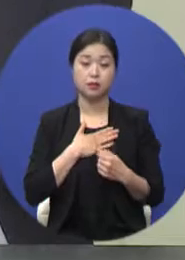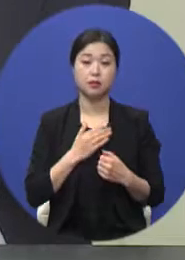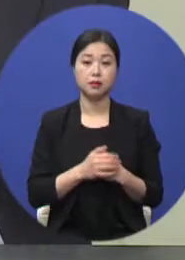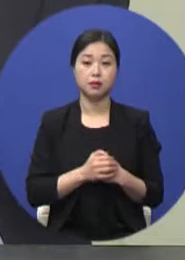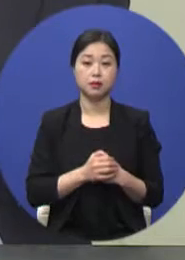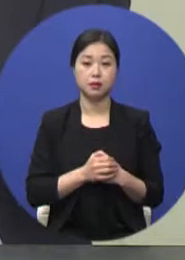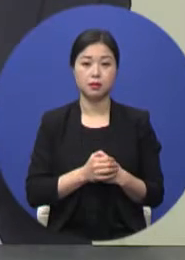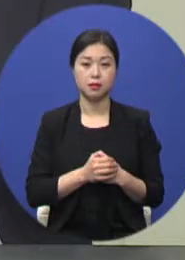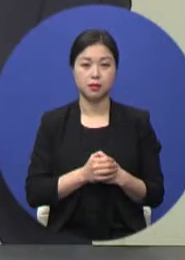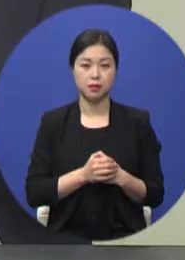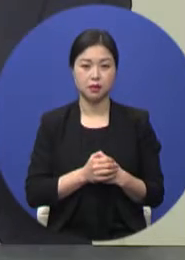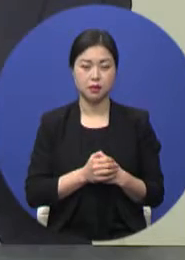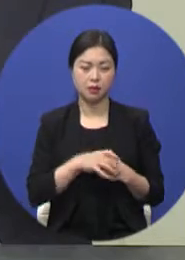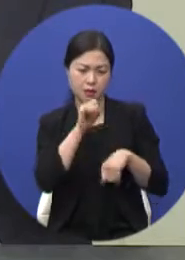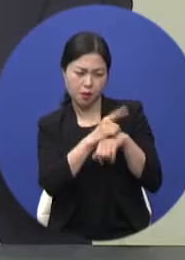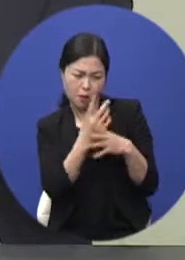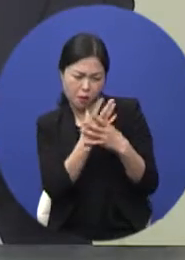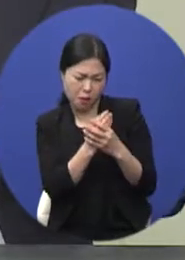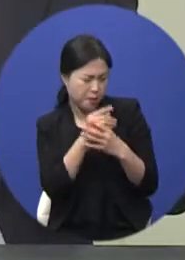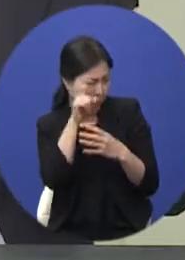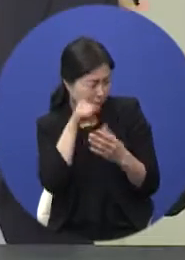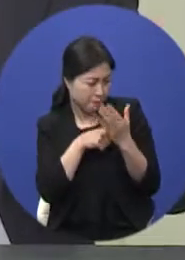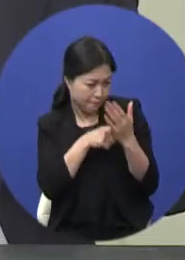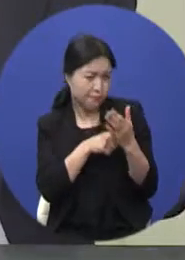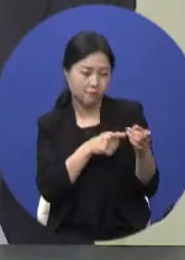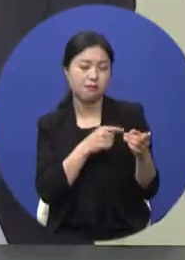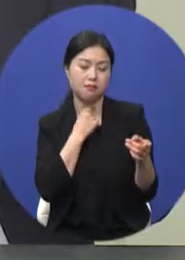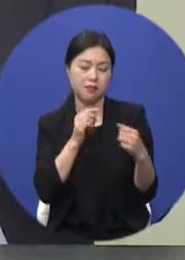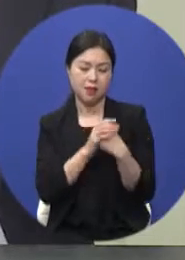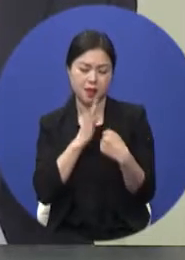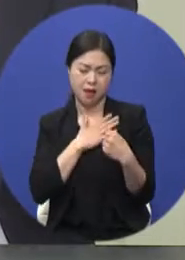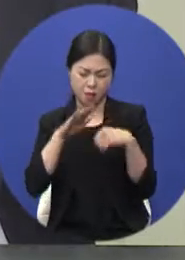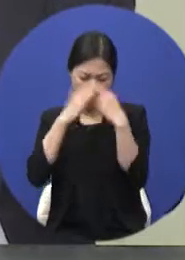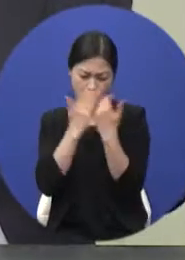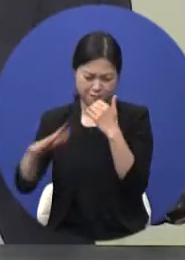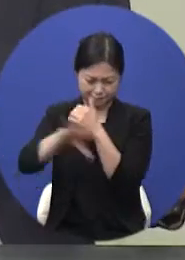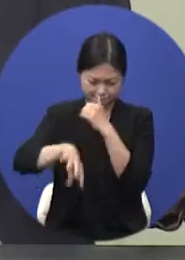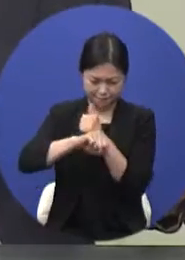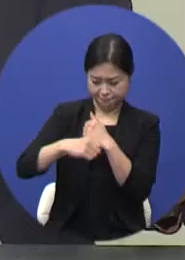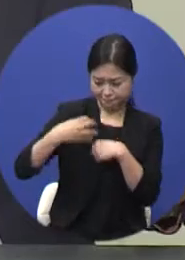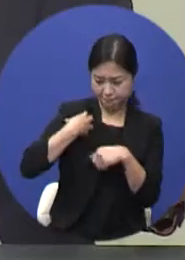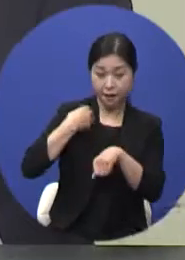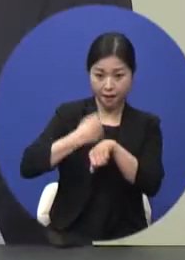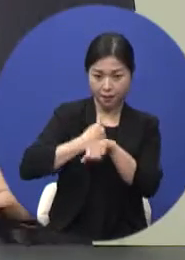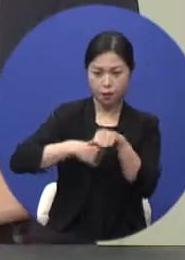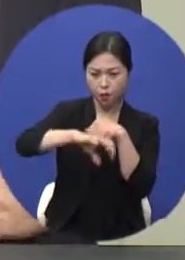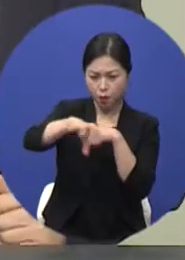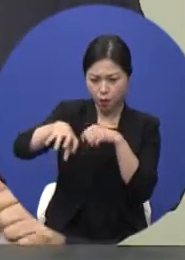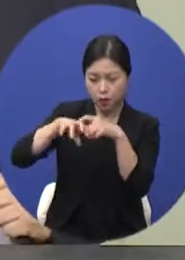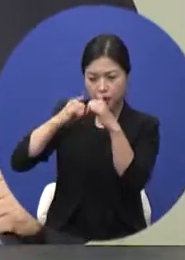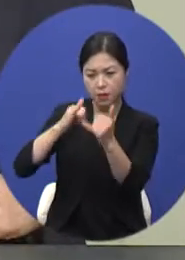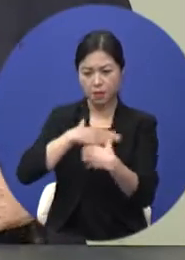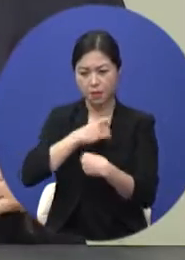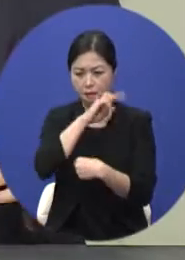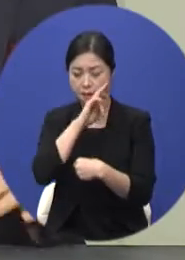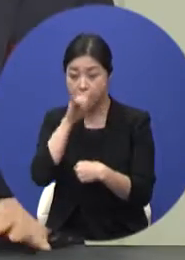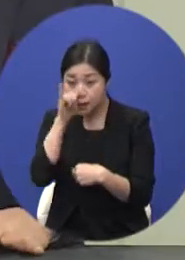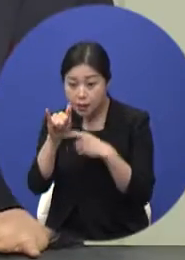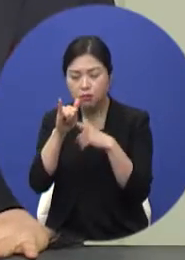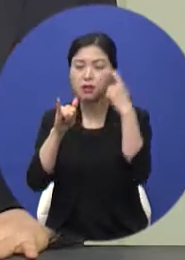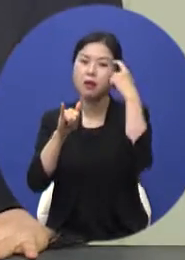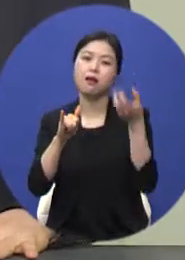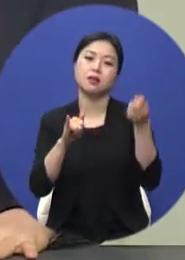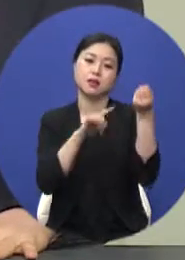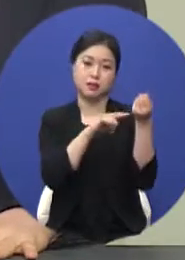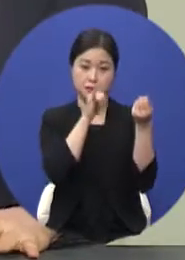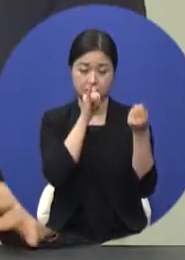거의 완벽을 추구하는 그런 스타일이신 것 같아요. 네. 내가 모든 걸 다 해야지만 주변 사람이 편해진다. 네. 실제로 살 때